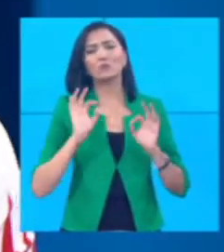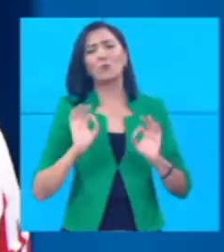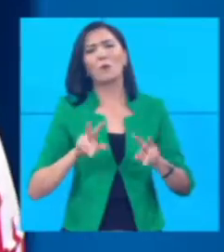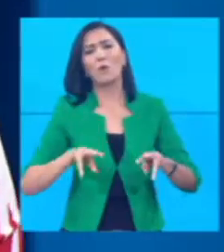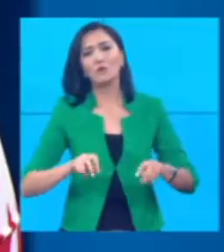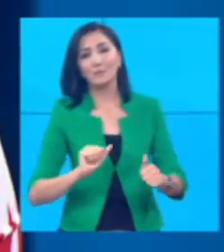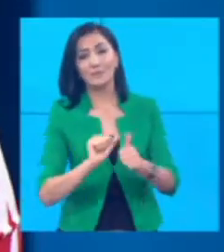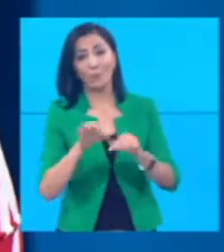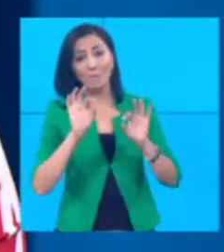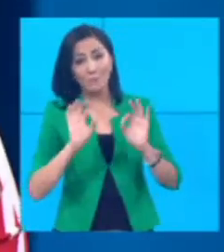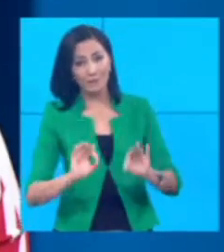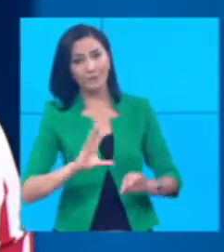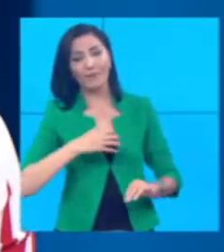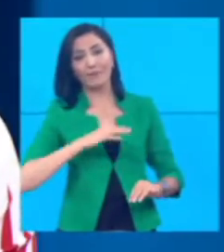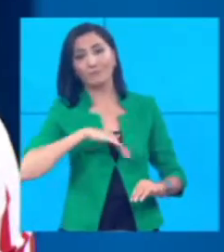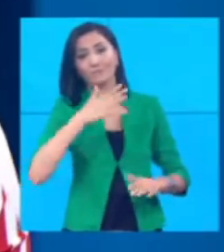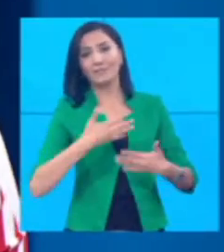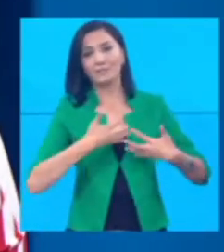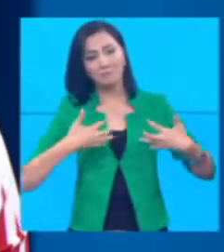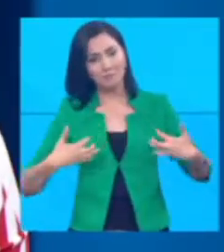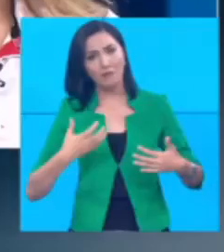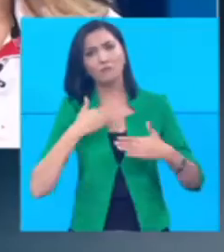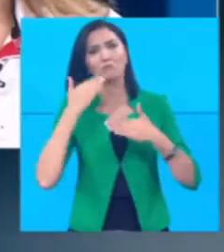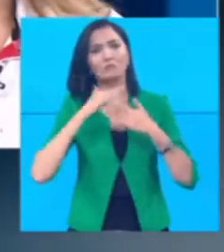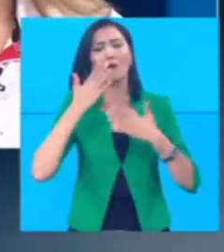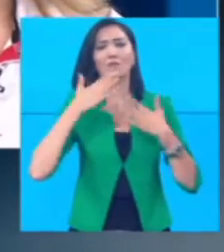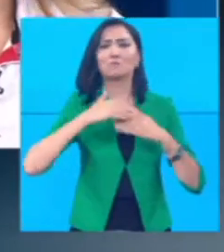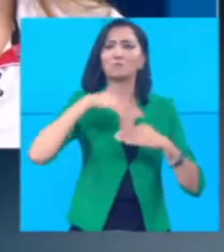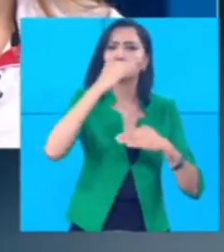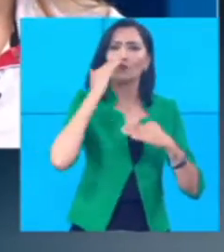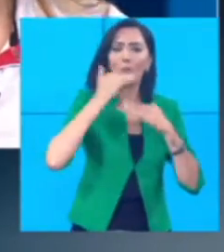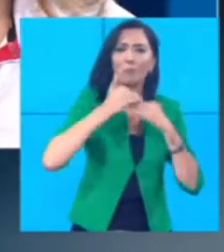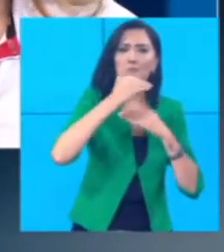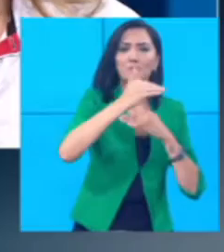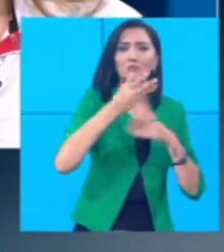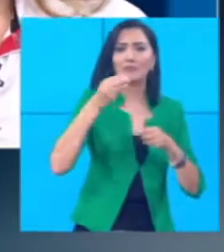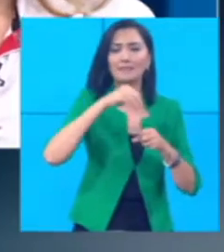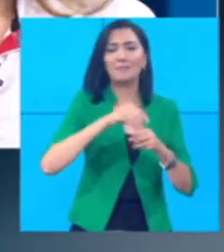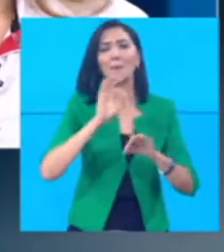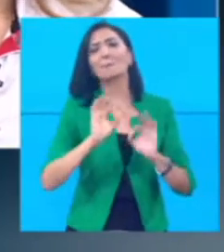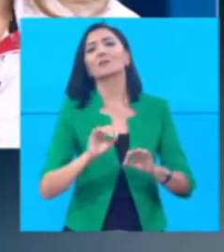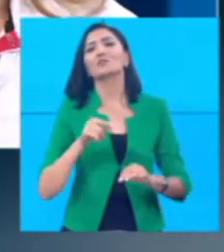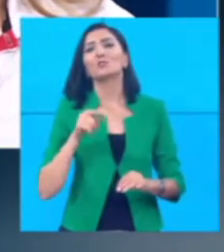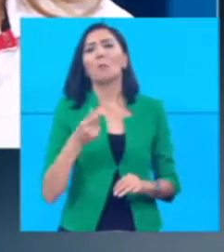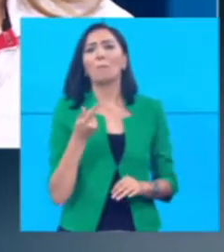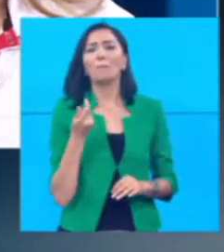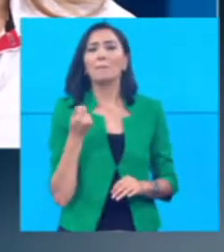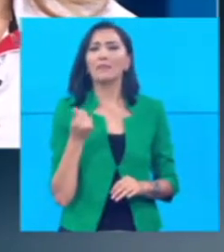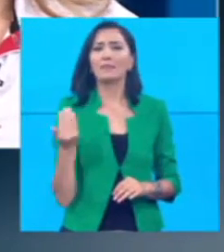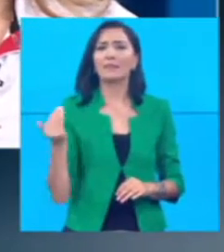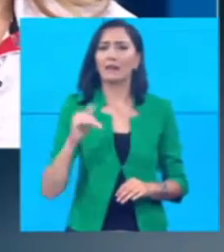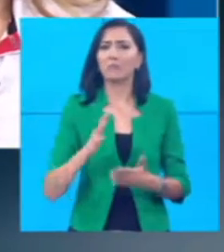sürekli oturuyordum. Spora başladığımda daha çok özgüvenli oldum. Dışarı çıkıp toplum içine girmeye başladım. Böyle. Peki bunun